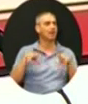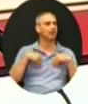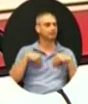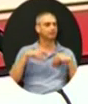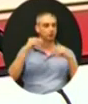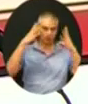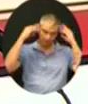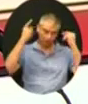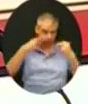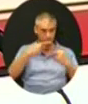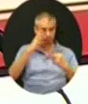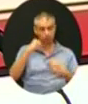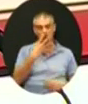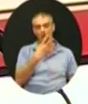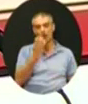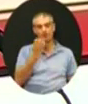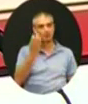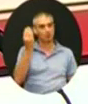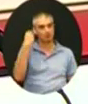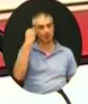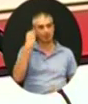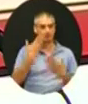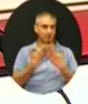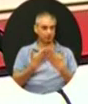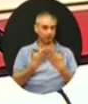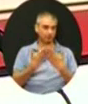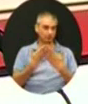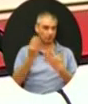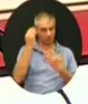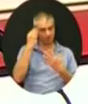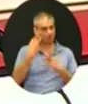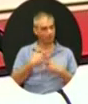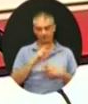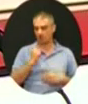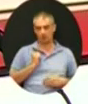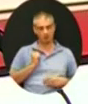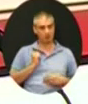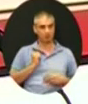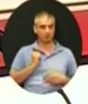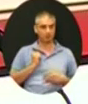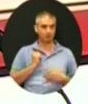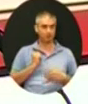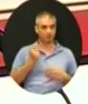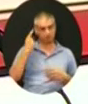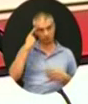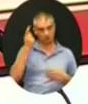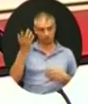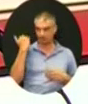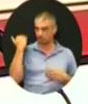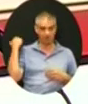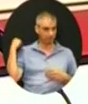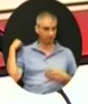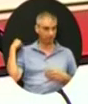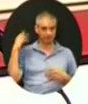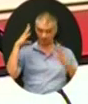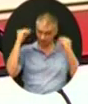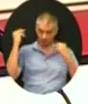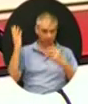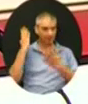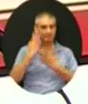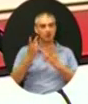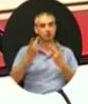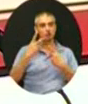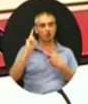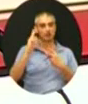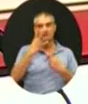של בן גוריון לכך שהיו 400 תלמידי ישיבה שיישבו וילמדו ולא התגייסו לצהל ואתה יודע שמאז ימי בן גוריון יש הרבה